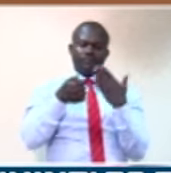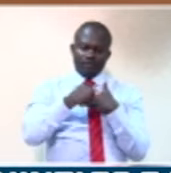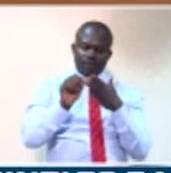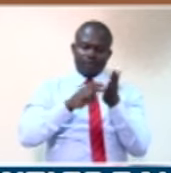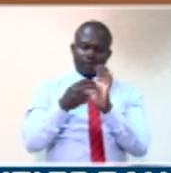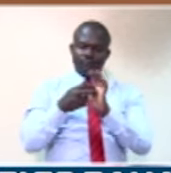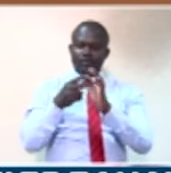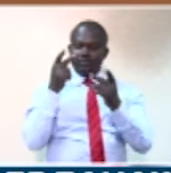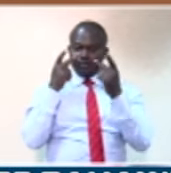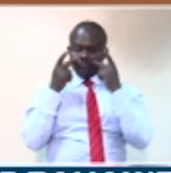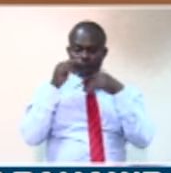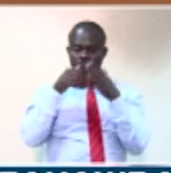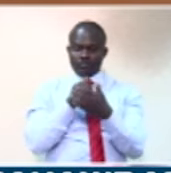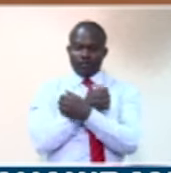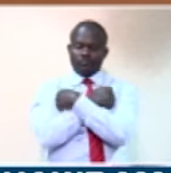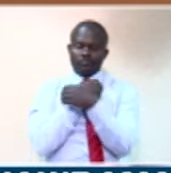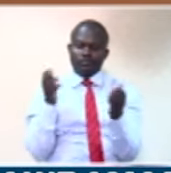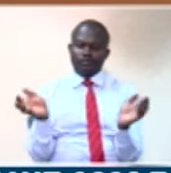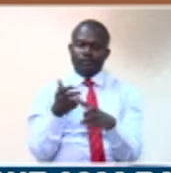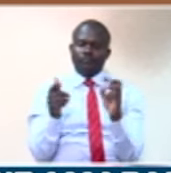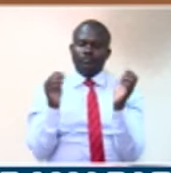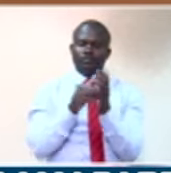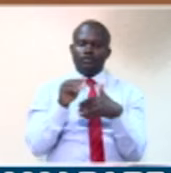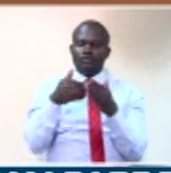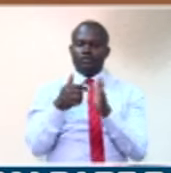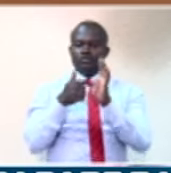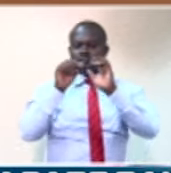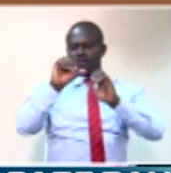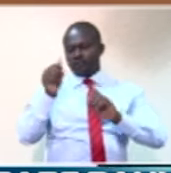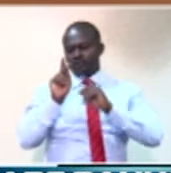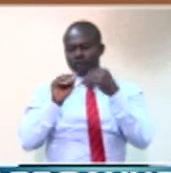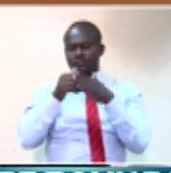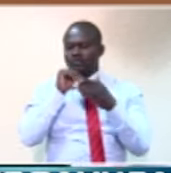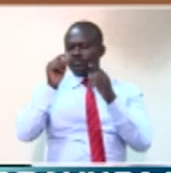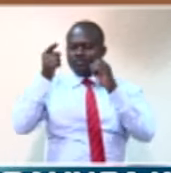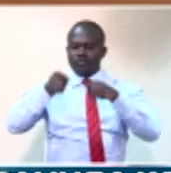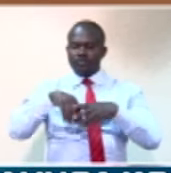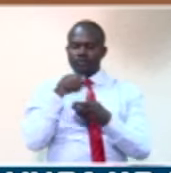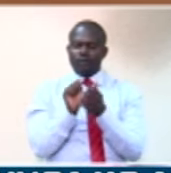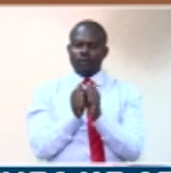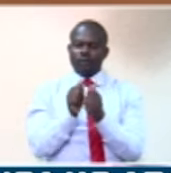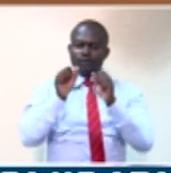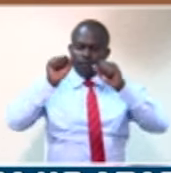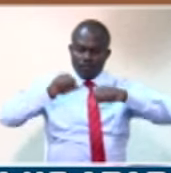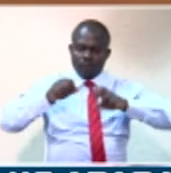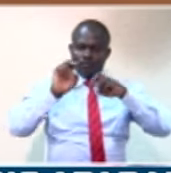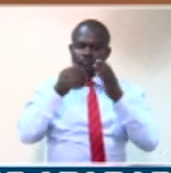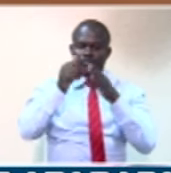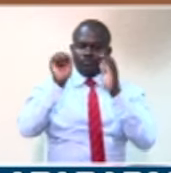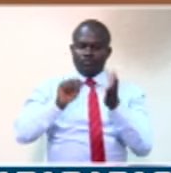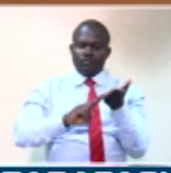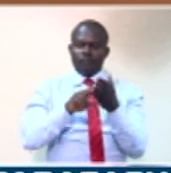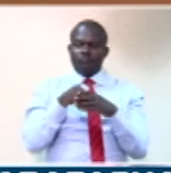bivuze ni visibility, ni gukundisha umukino, ariko no kwerekana abandi bantu bataraza muri sport ko bishoboka ko ushobora